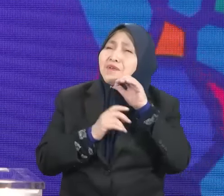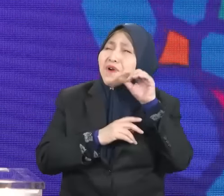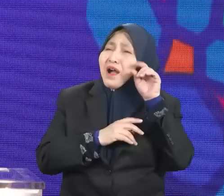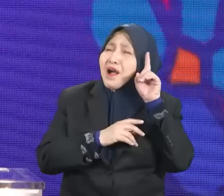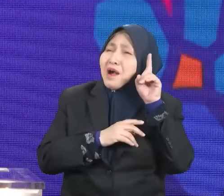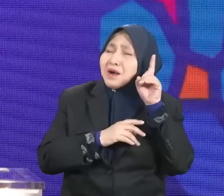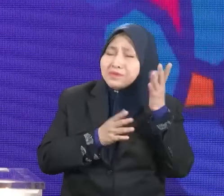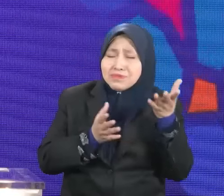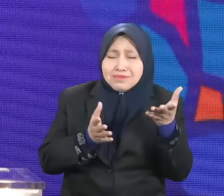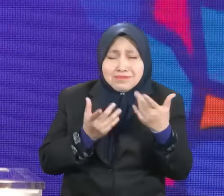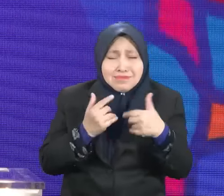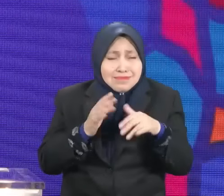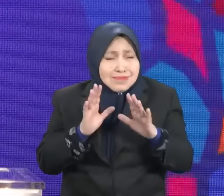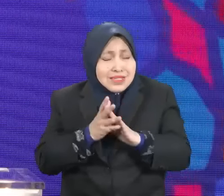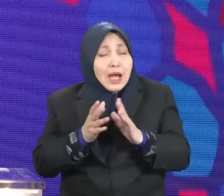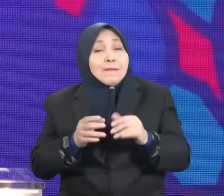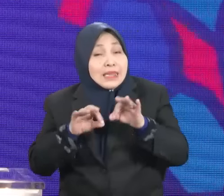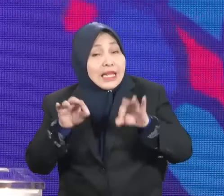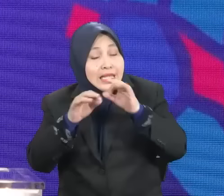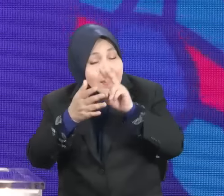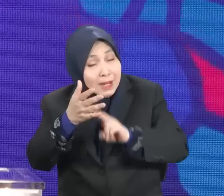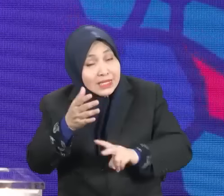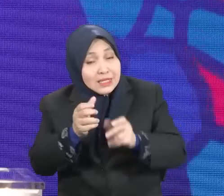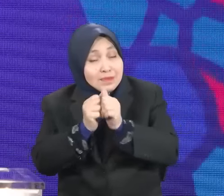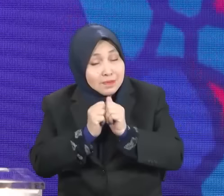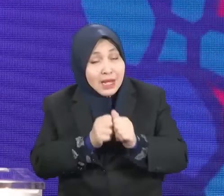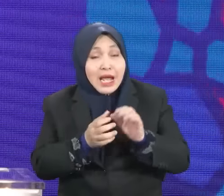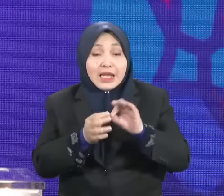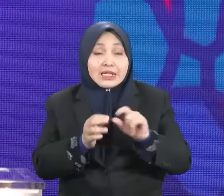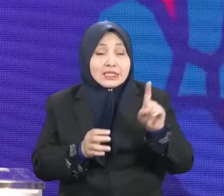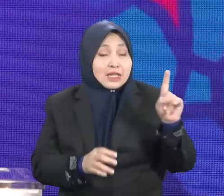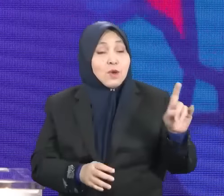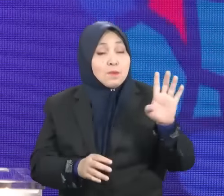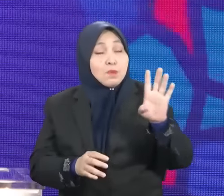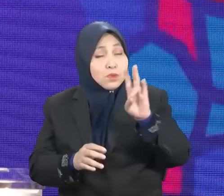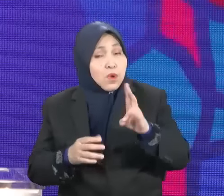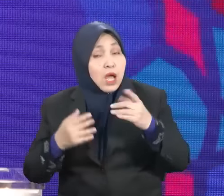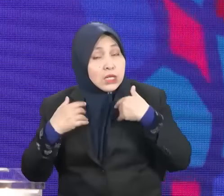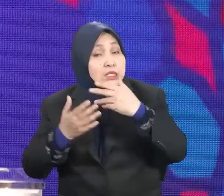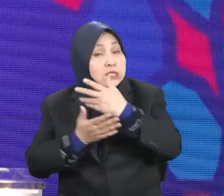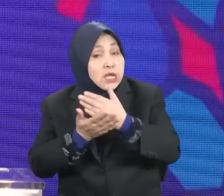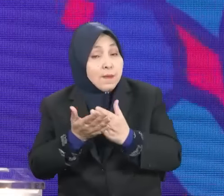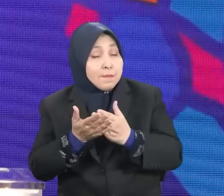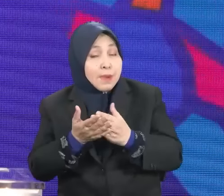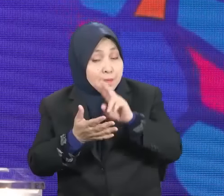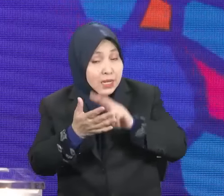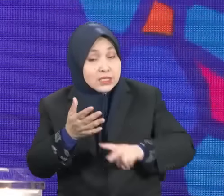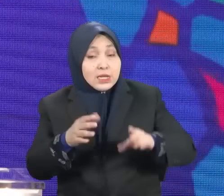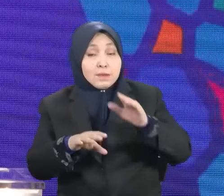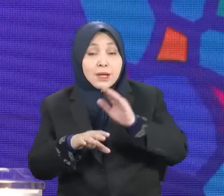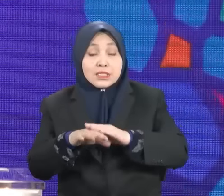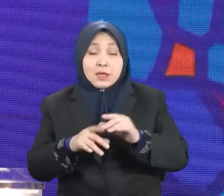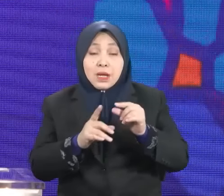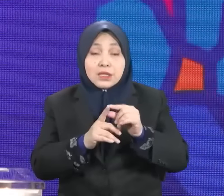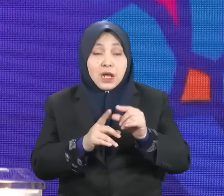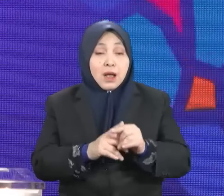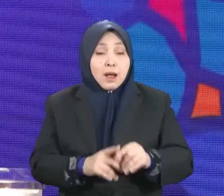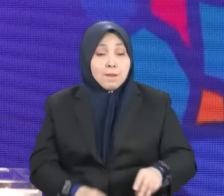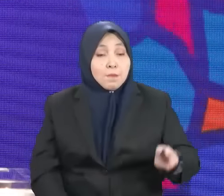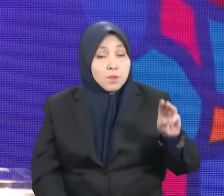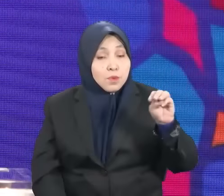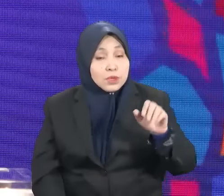yang penting kita baca sama-sama ayat yang ke-147 hati-hati ada setengah pembaca dia baca pada kalimat mumtari untuk